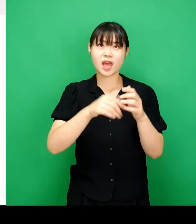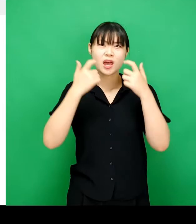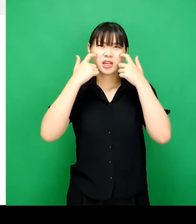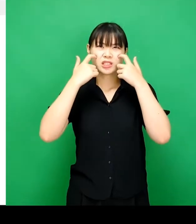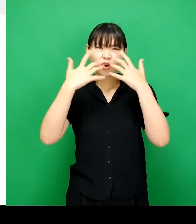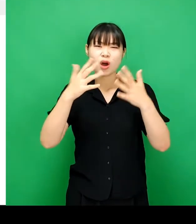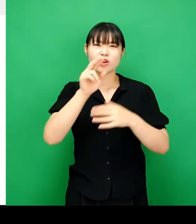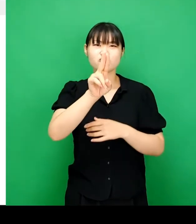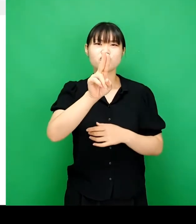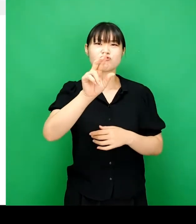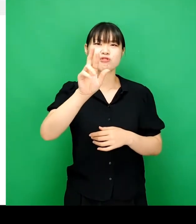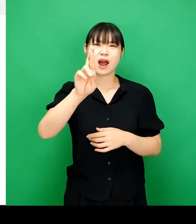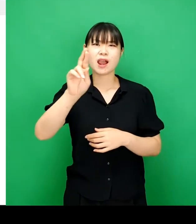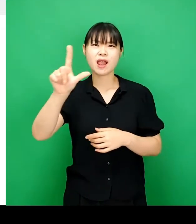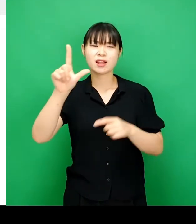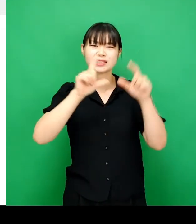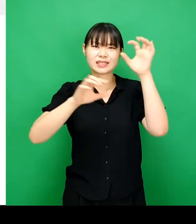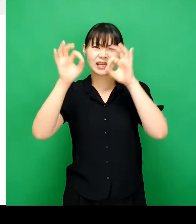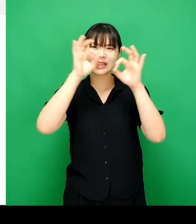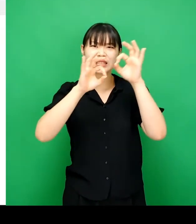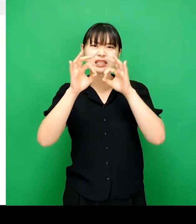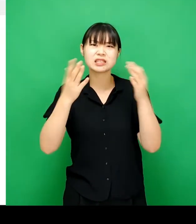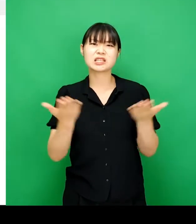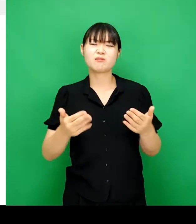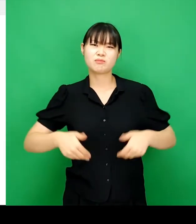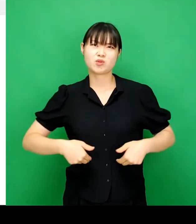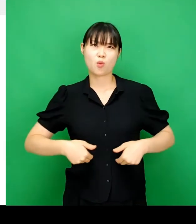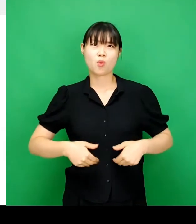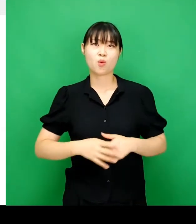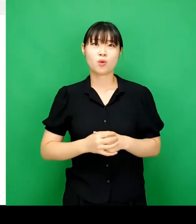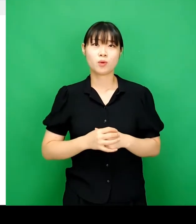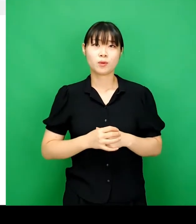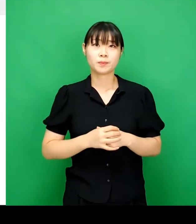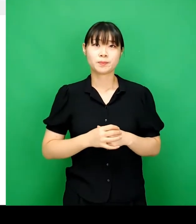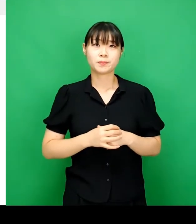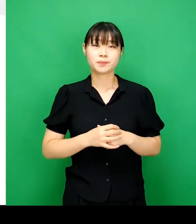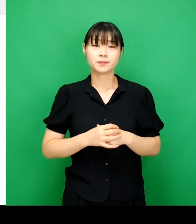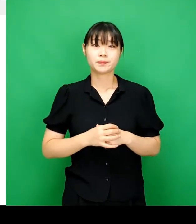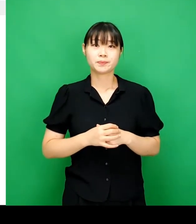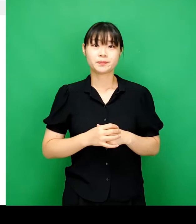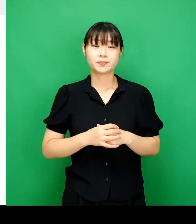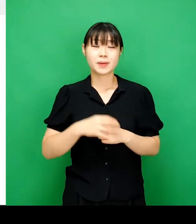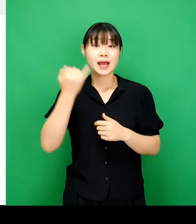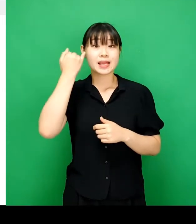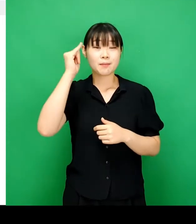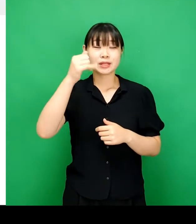이런 사이트의 경우는 정확한 URL을 찾는 작업을 별도로 해야 합니다.